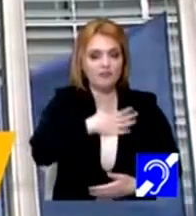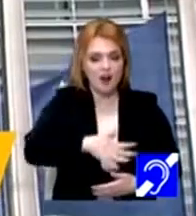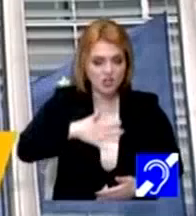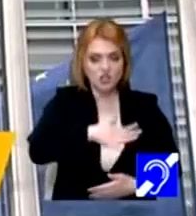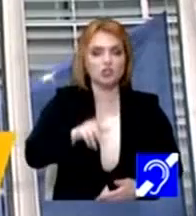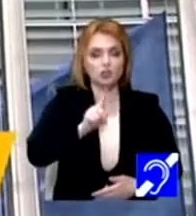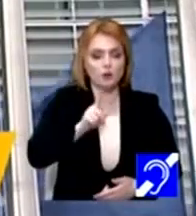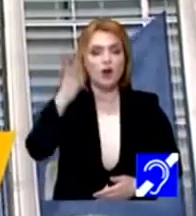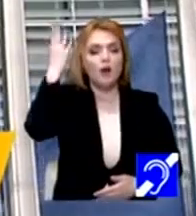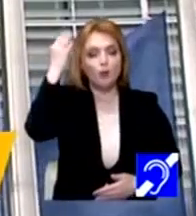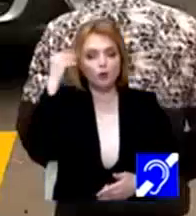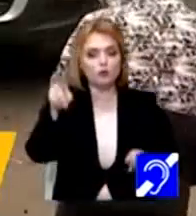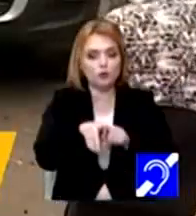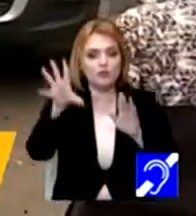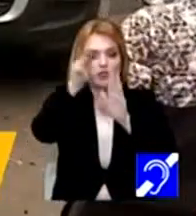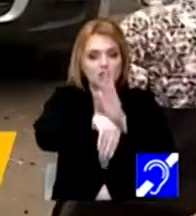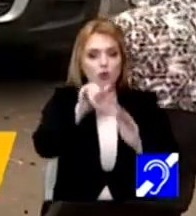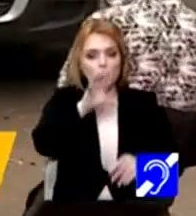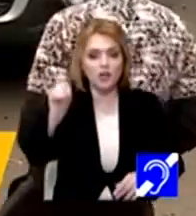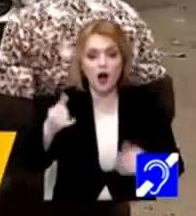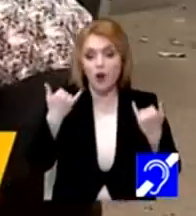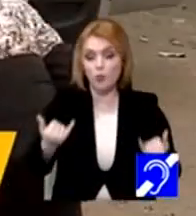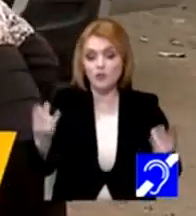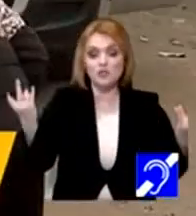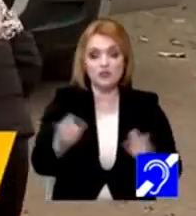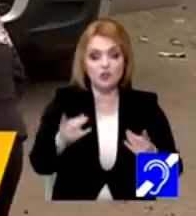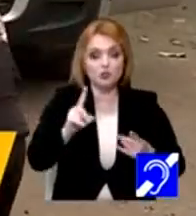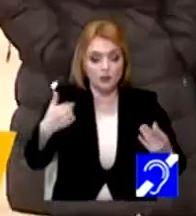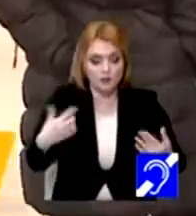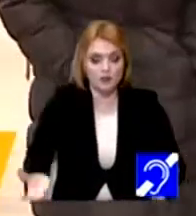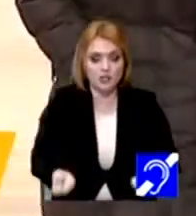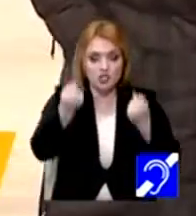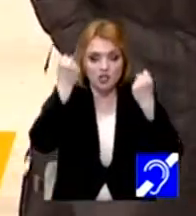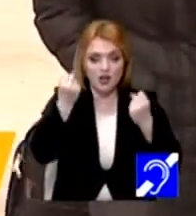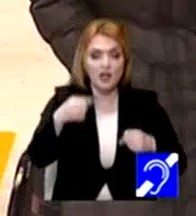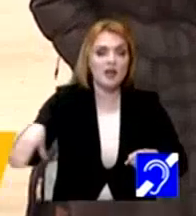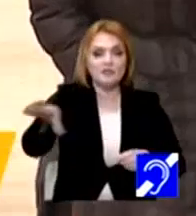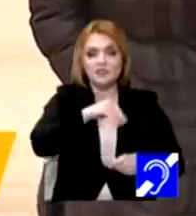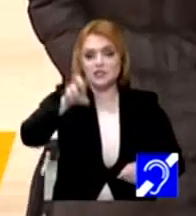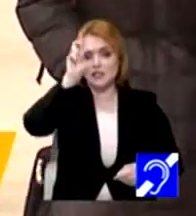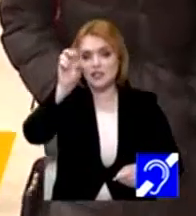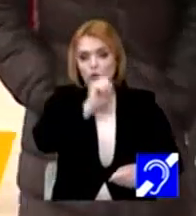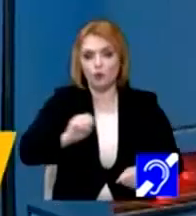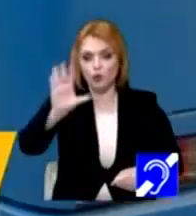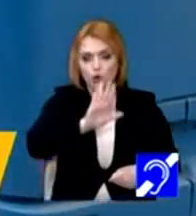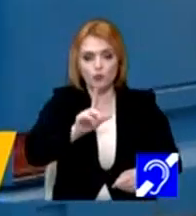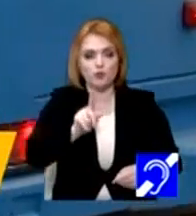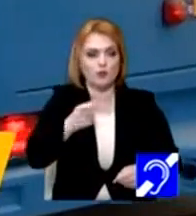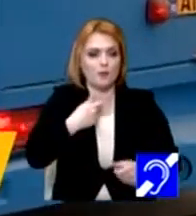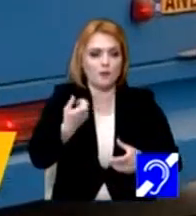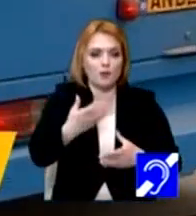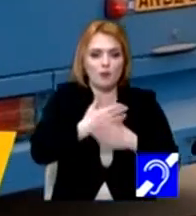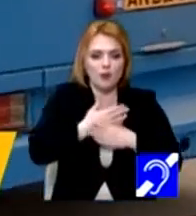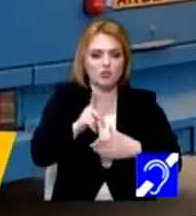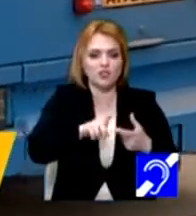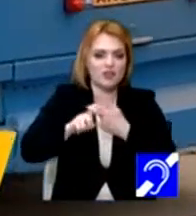Republica Moldova în spațiul european. Acum este nevoie însă de susținerea partenerilor din UE pentru a face față numărului mare de